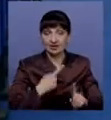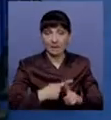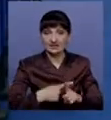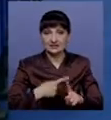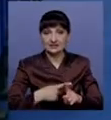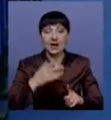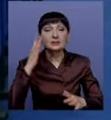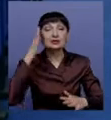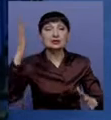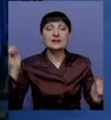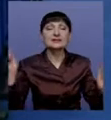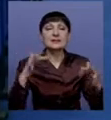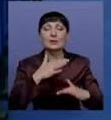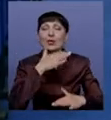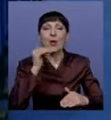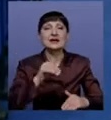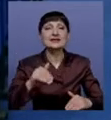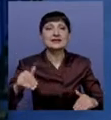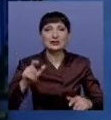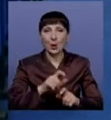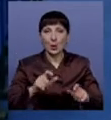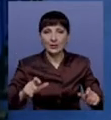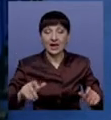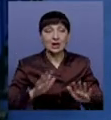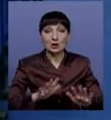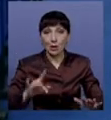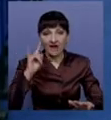девушка мечтает собирать многотысячные стадионы не только